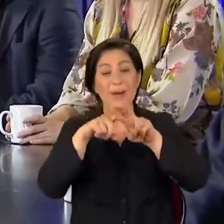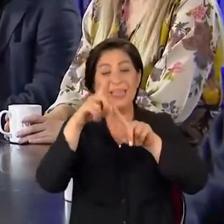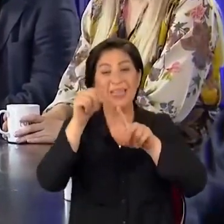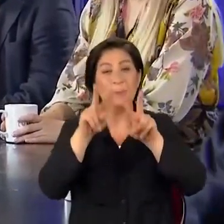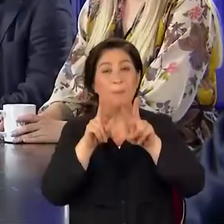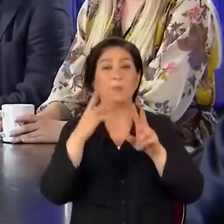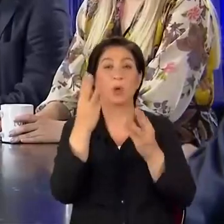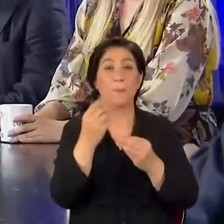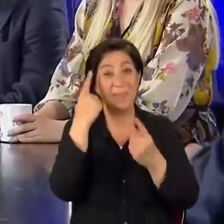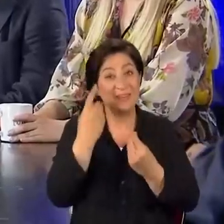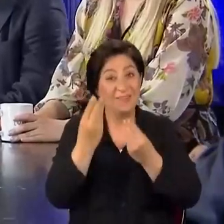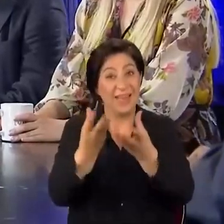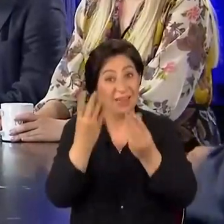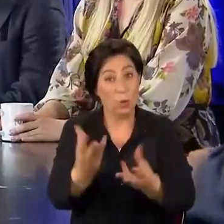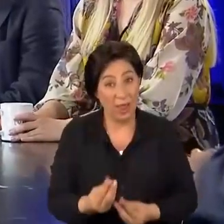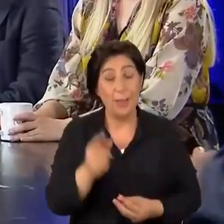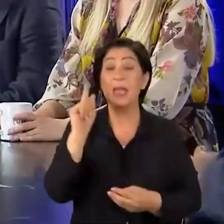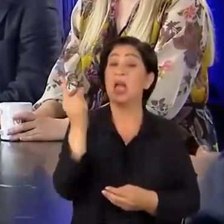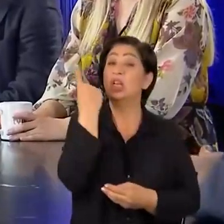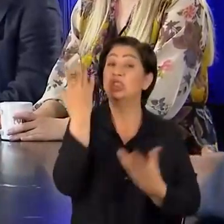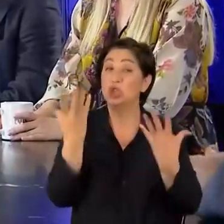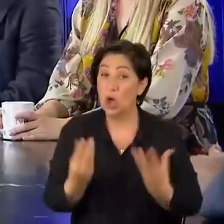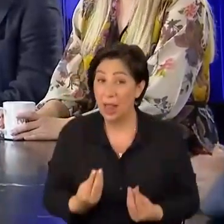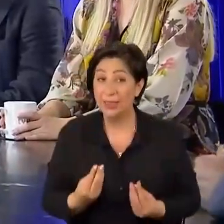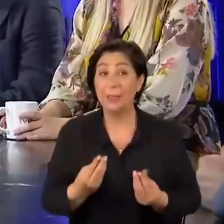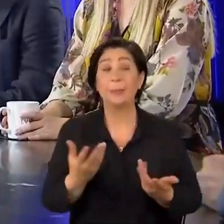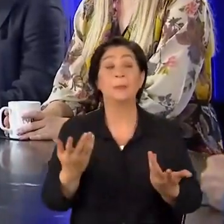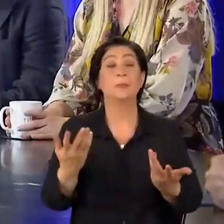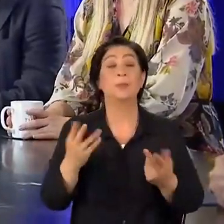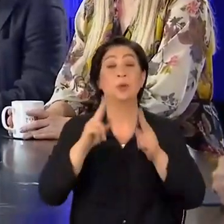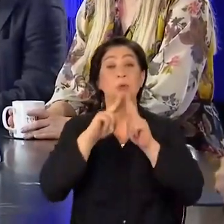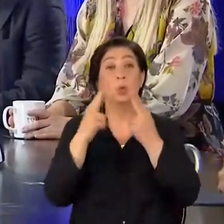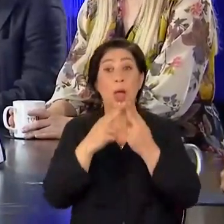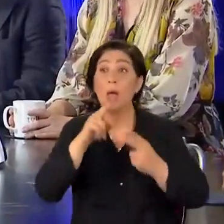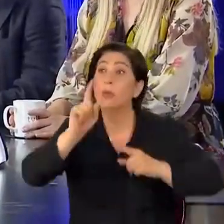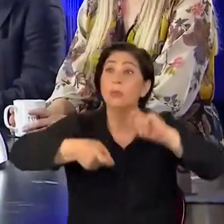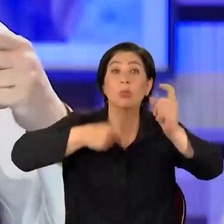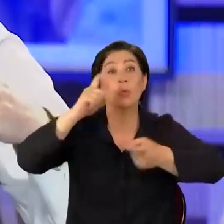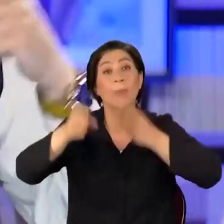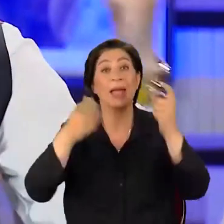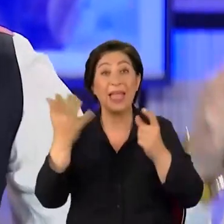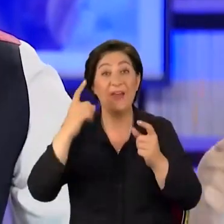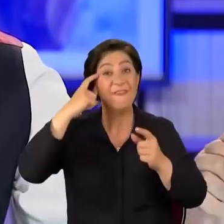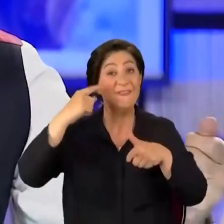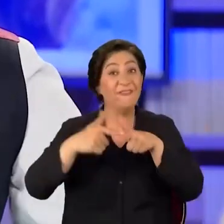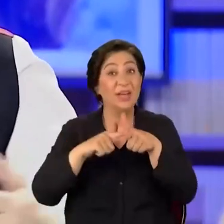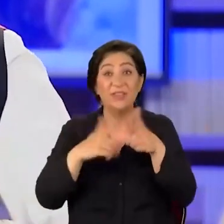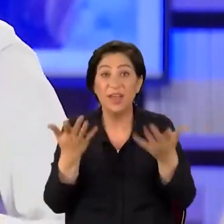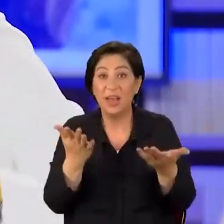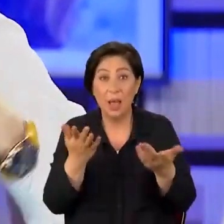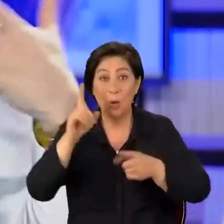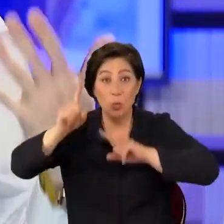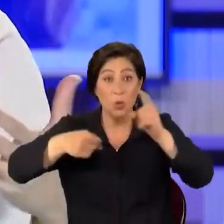olan, ilginç olan, efendim işte dünyayı keşfetmeye dair, felsefeyi keşfetmeye